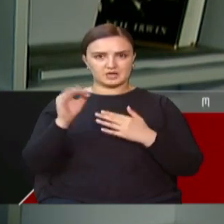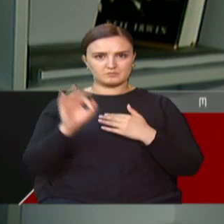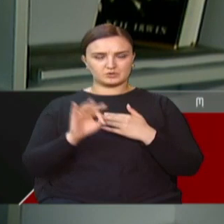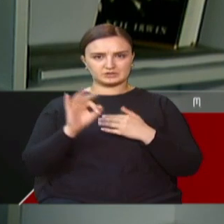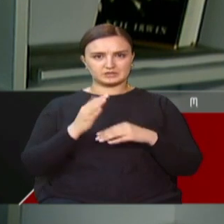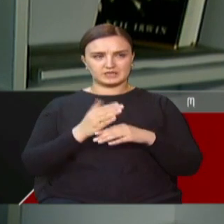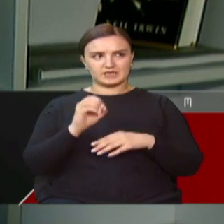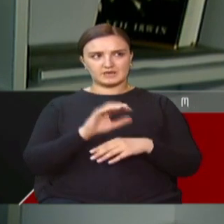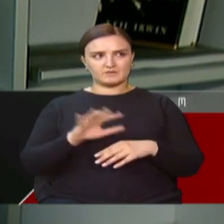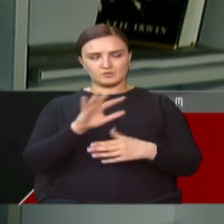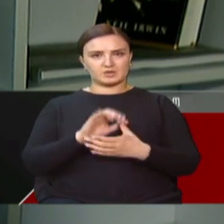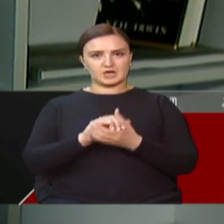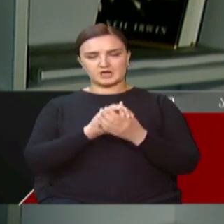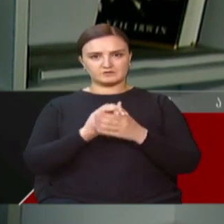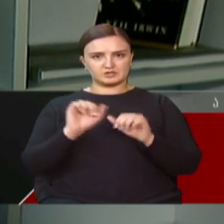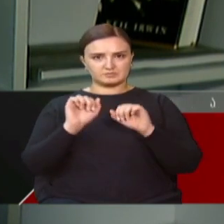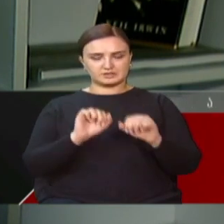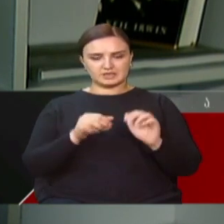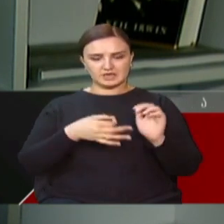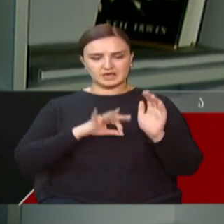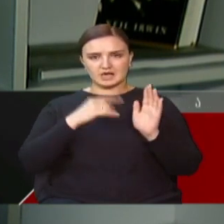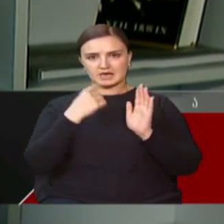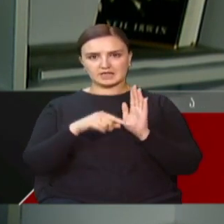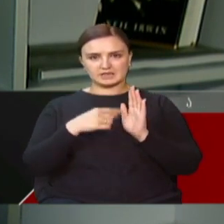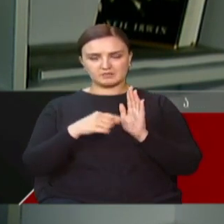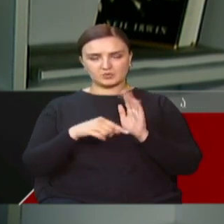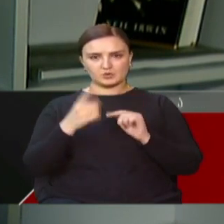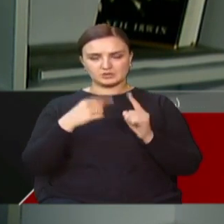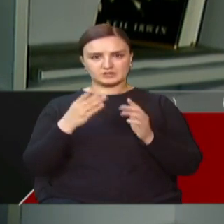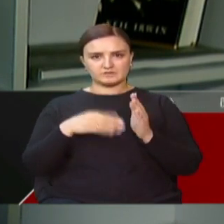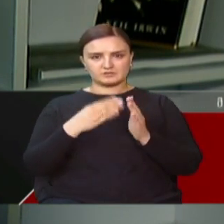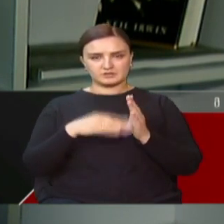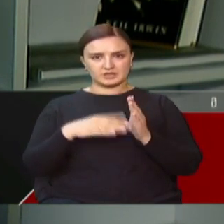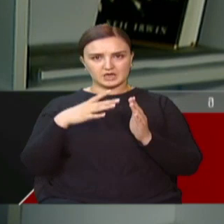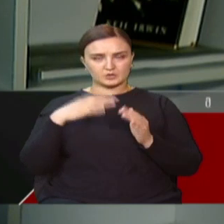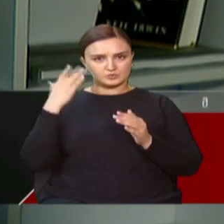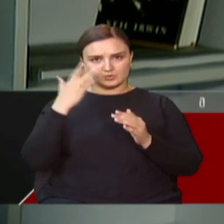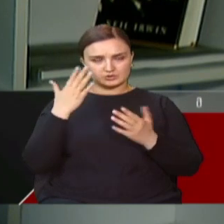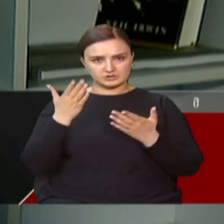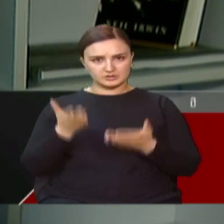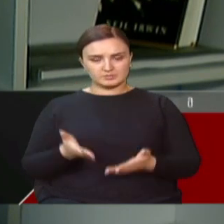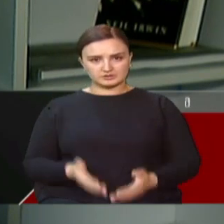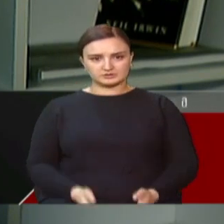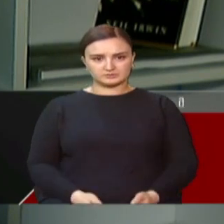აქვს ევროკავშირის ხარდაჭერის, აგენტების კანონი უკან გააწევინა ქართულ ოცნებას.